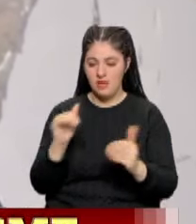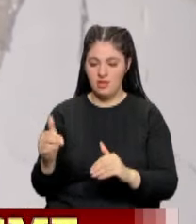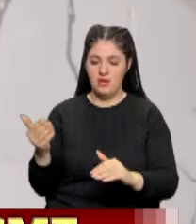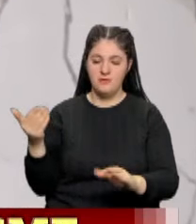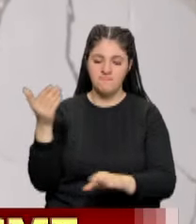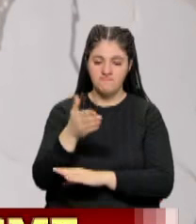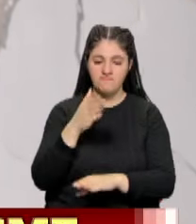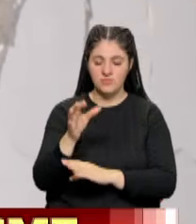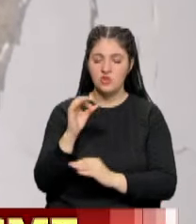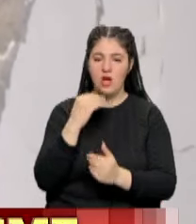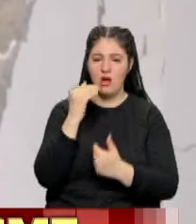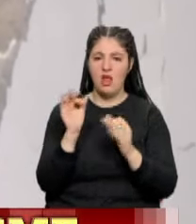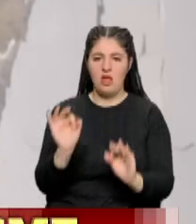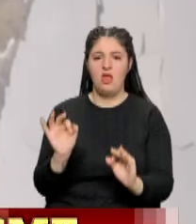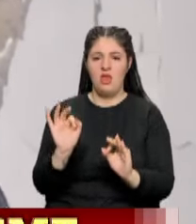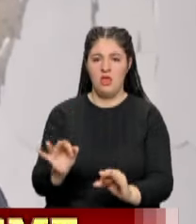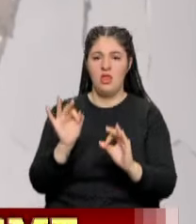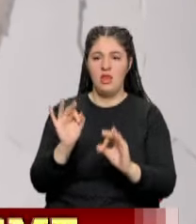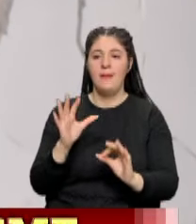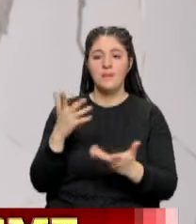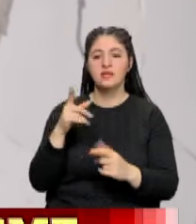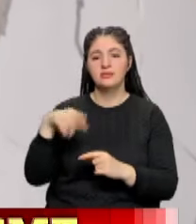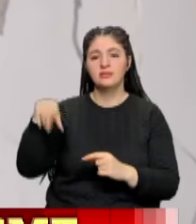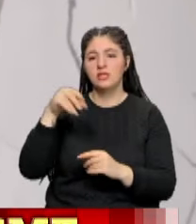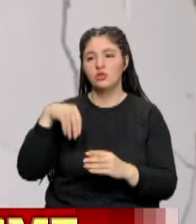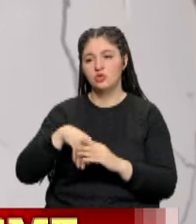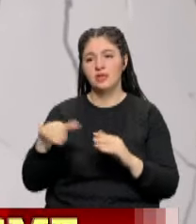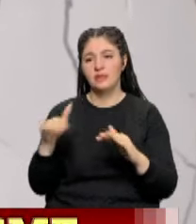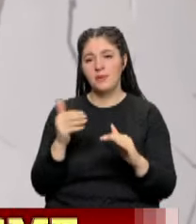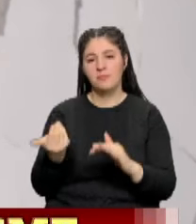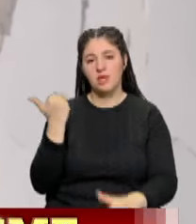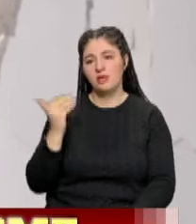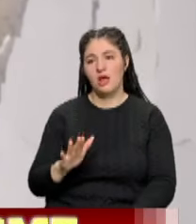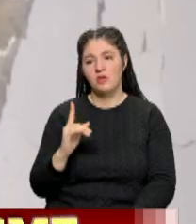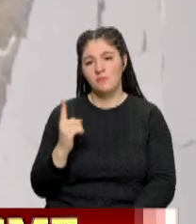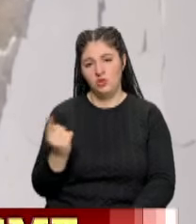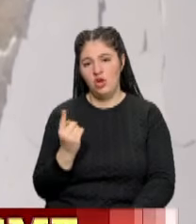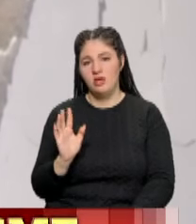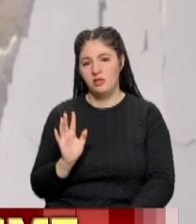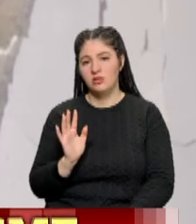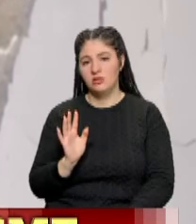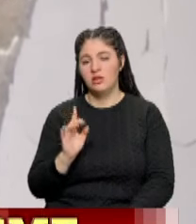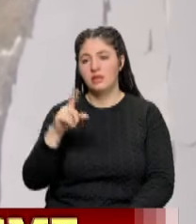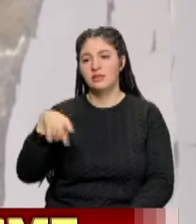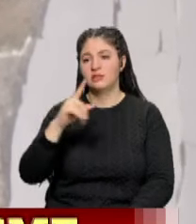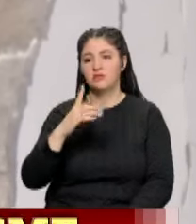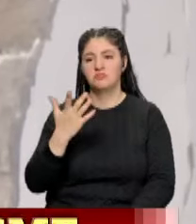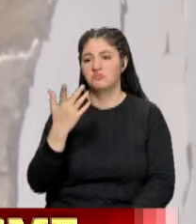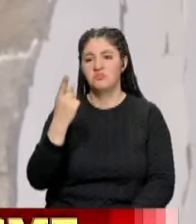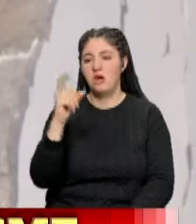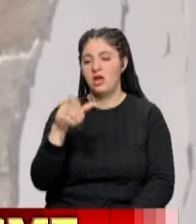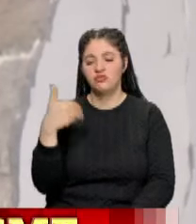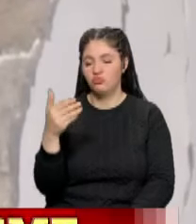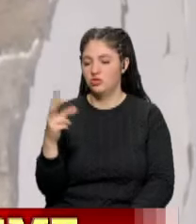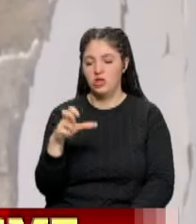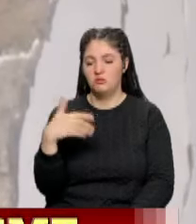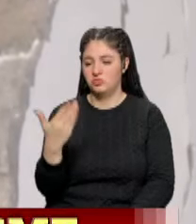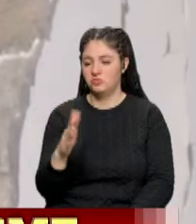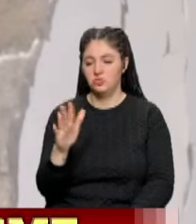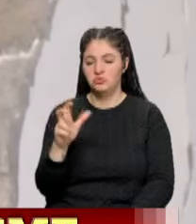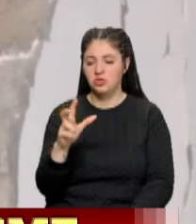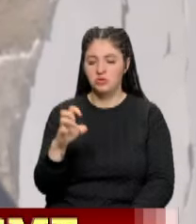sonra gittiğim her yerde şunu anlatmaya çalıştım. Belki sizler için deprem geride kalmış bir olgu. Yani siz işte üzerinden bir ay geçmiş, iki ay